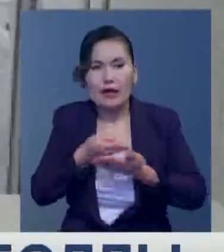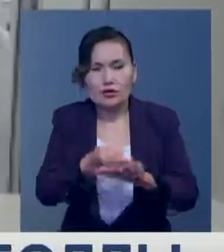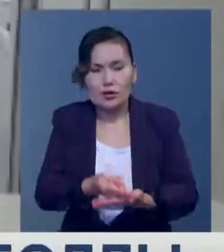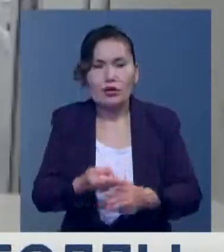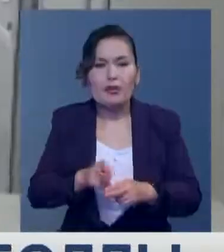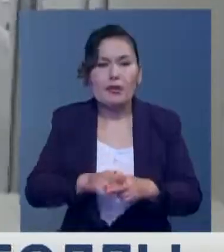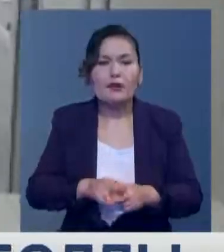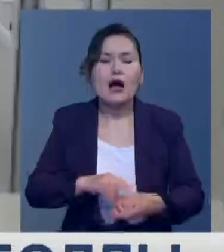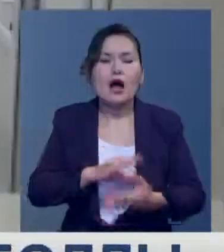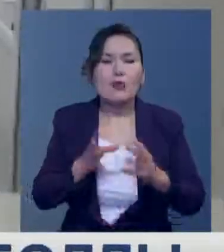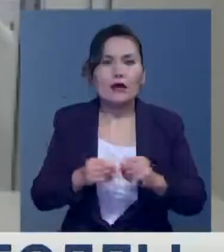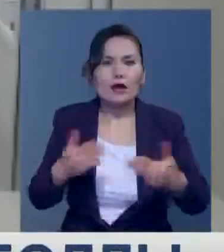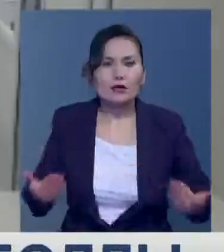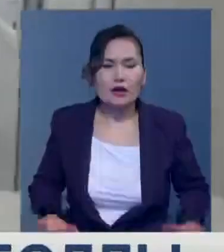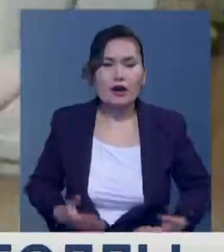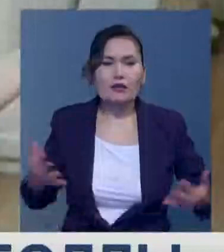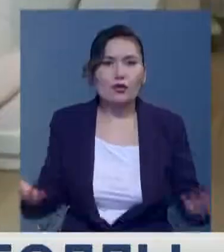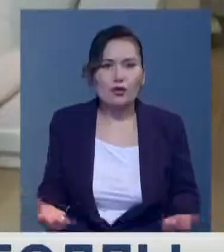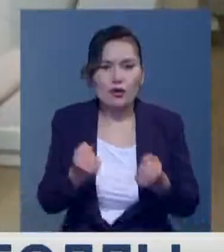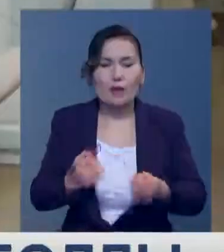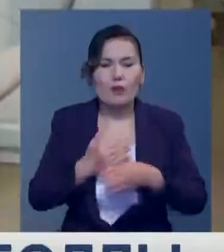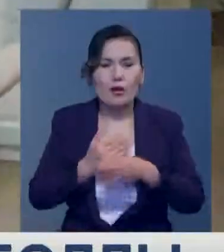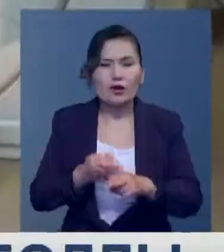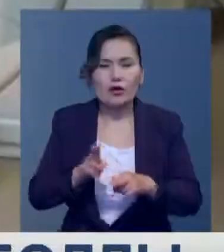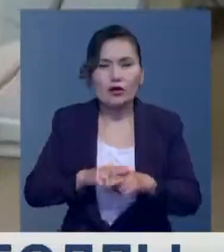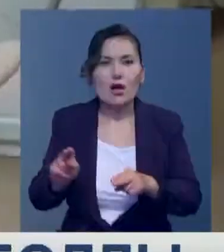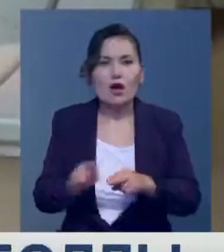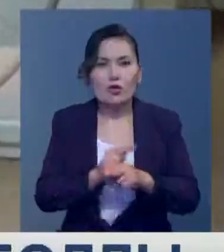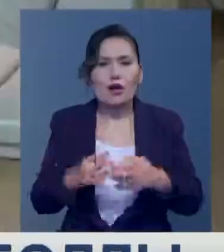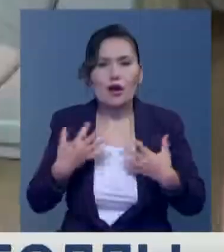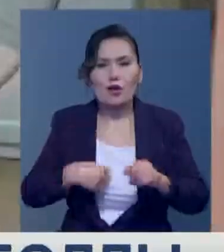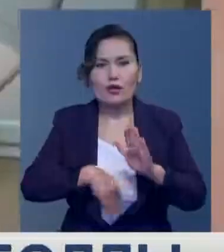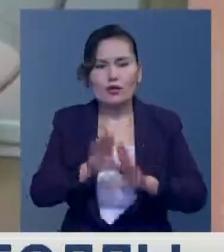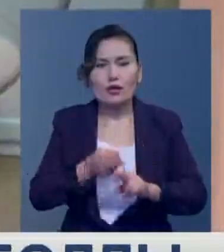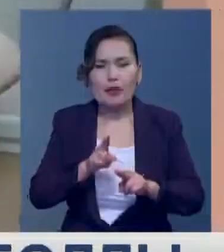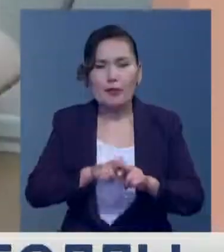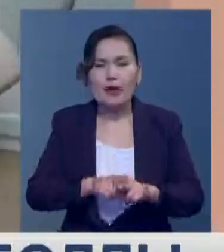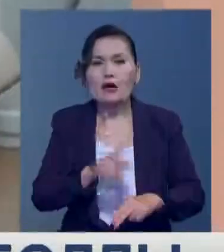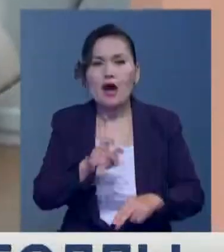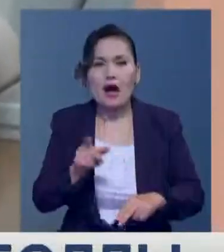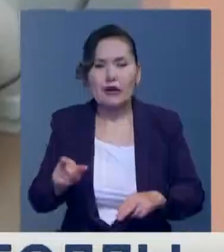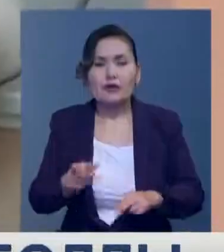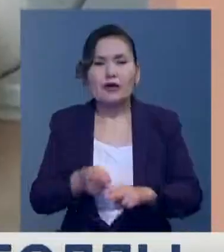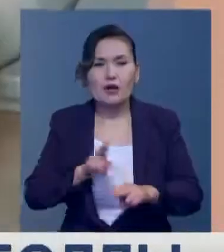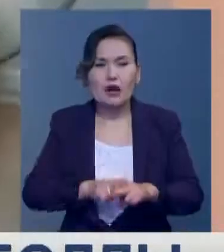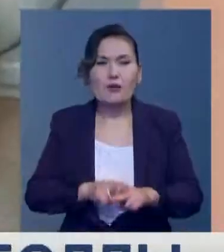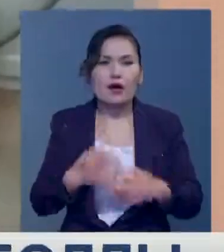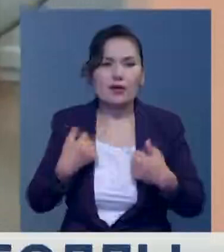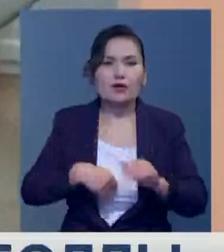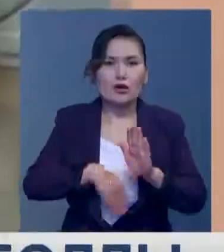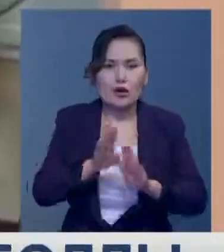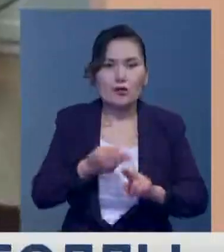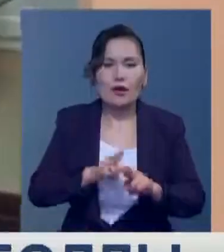Келесі кезең жансақтау бөлімшесінің жанынан ашылатын оңалту орталығы. Мұнда беті бері қараған науқастар жағдайы